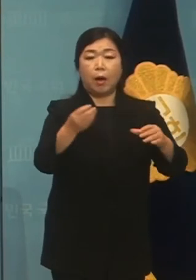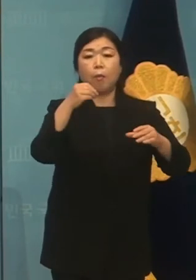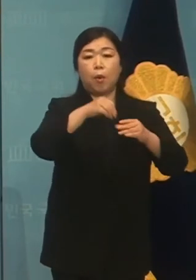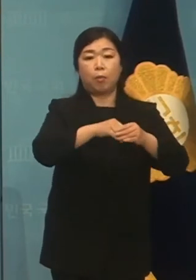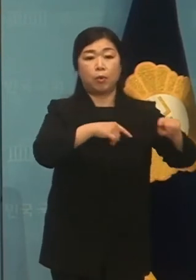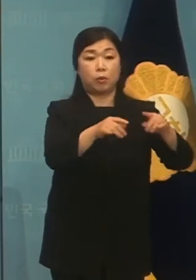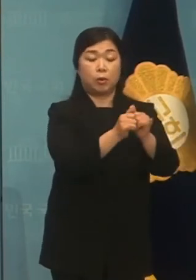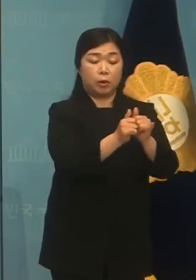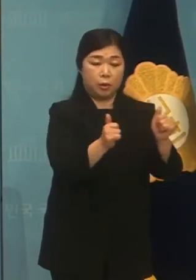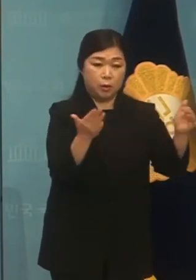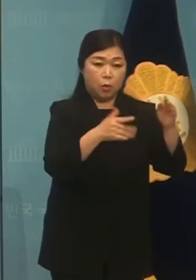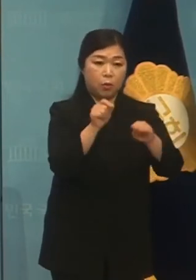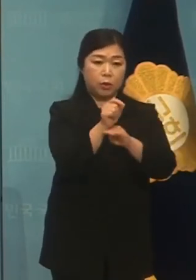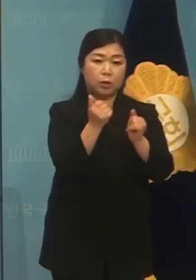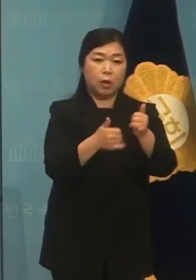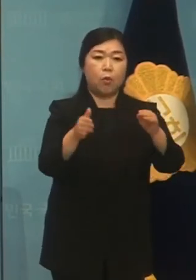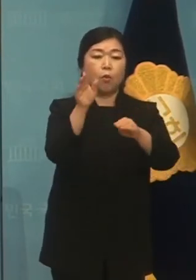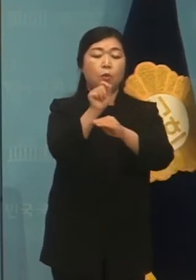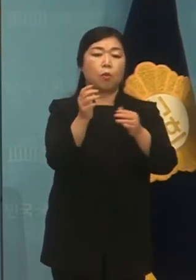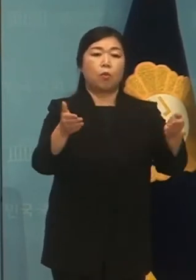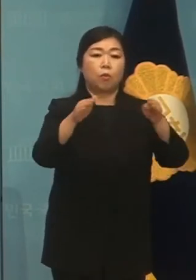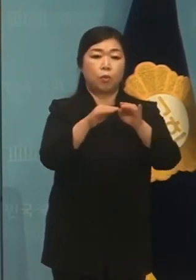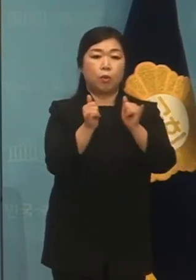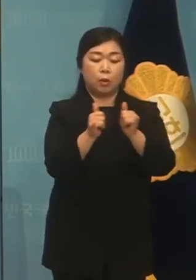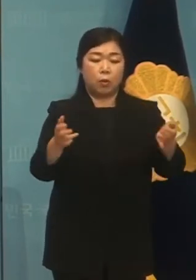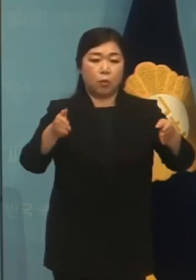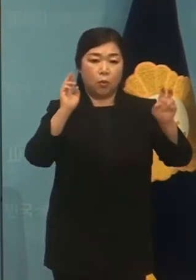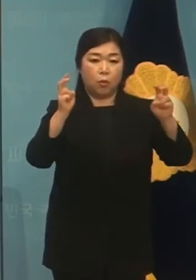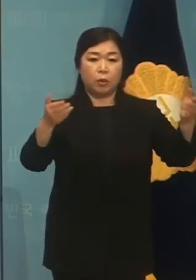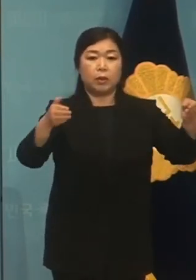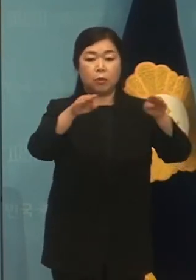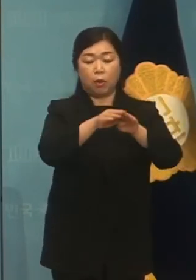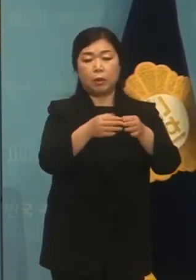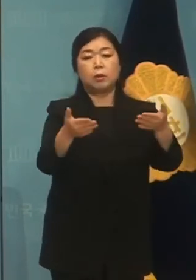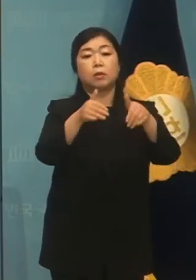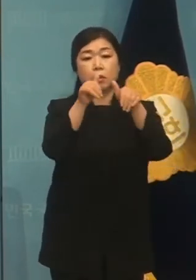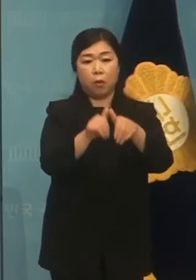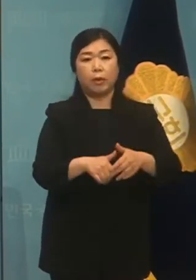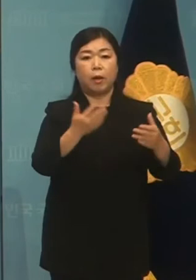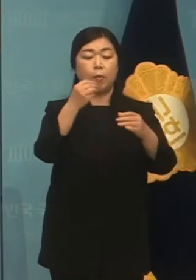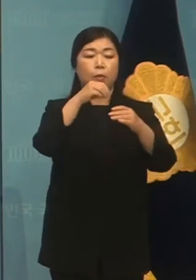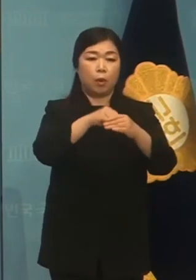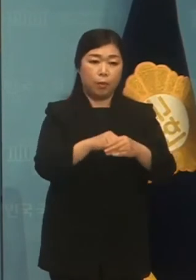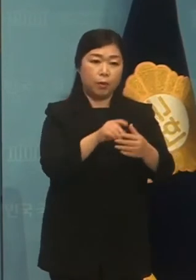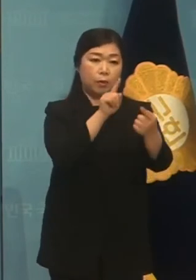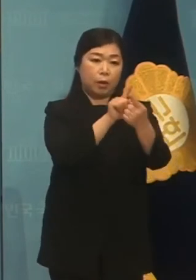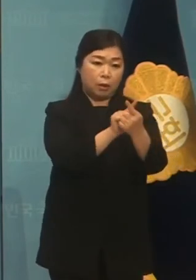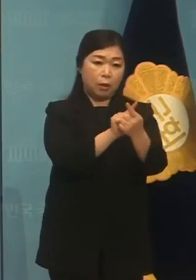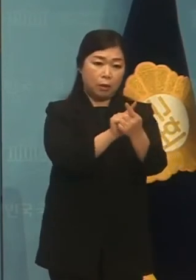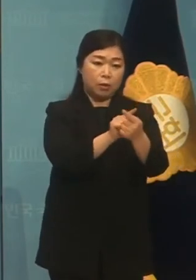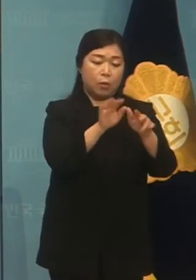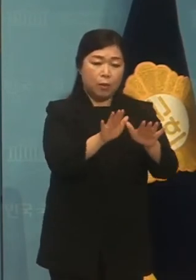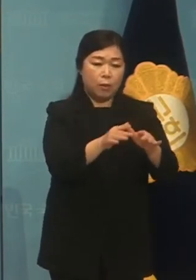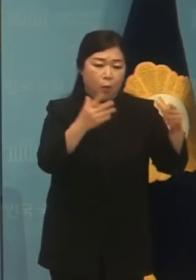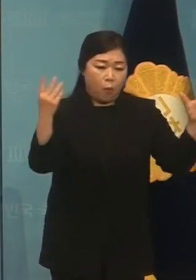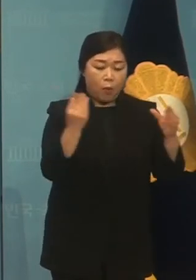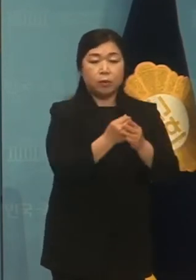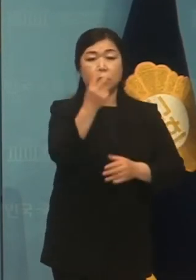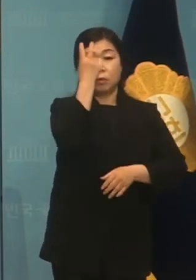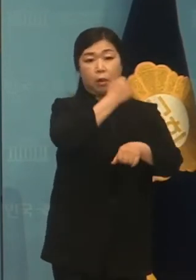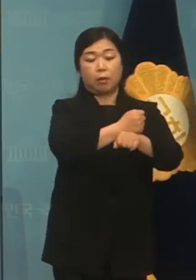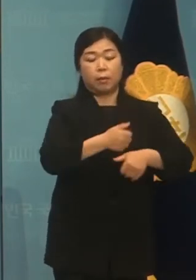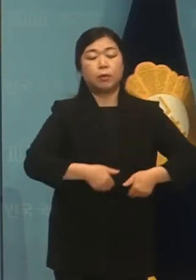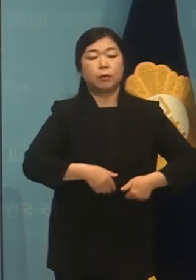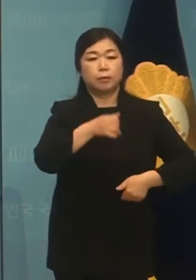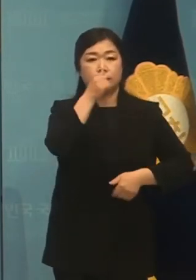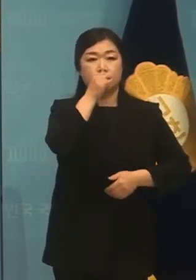정치인, 그리고 공직자, 공무원, 그리고 공기업의 직원을 포함하는 모든 대상을 가지고 이번에 전면적인 조사를 할